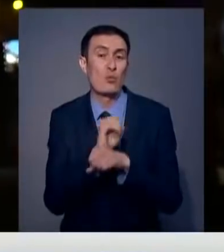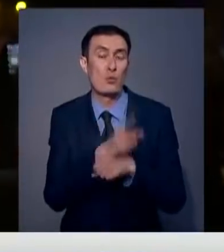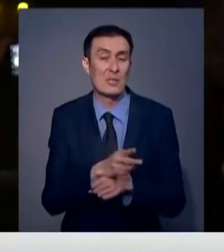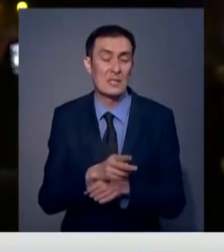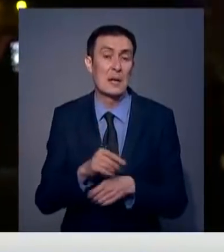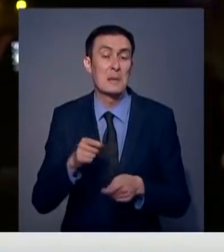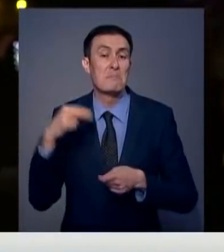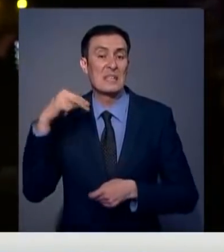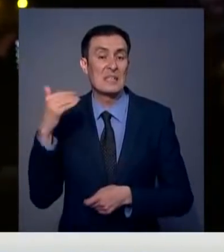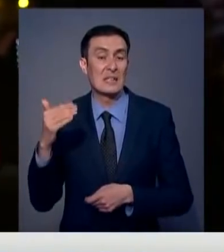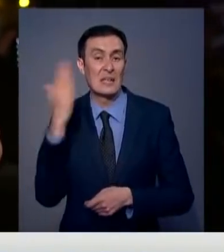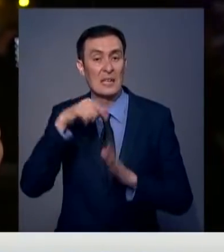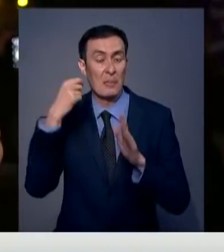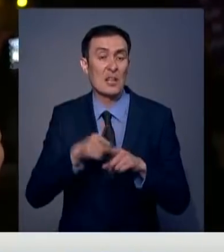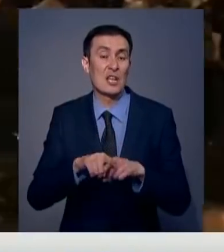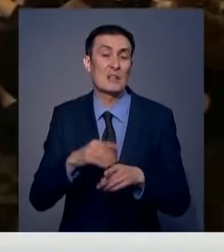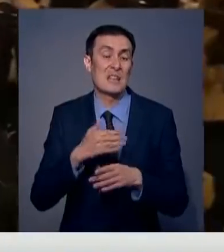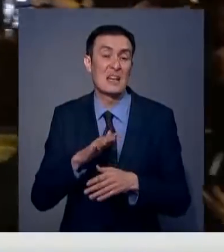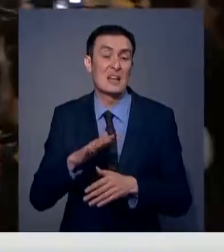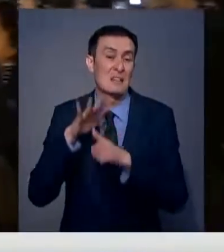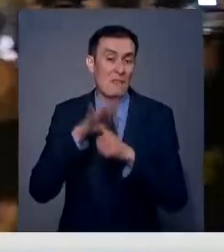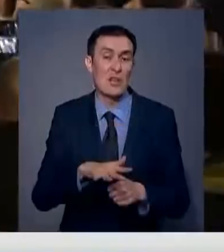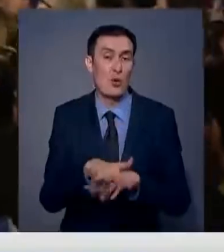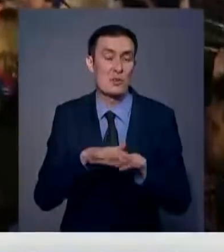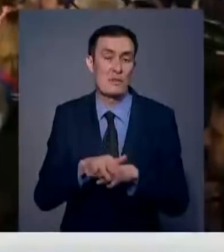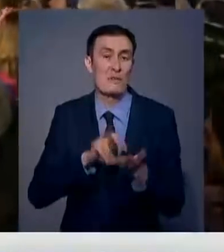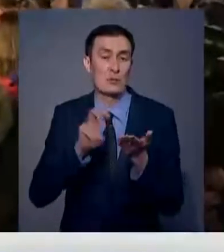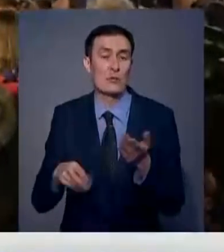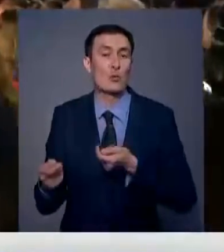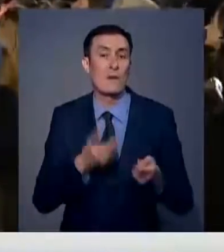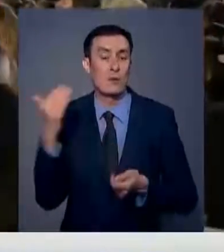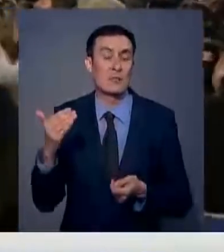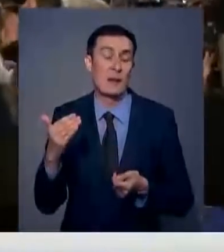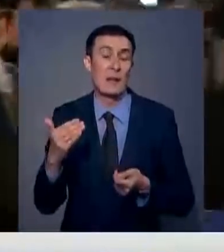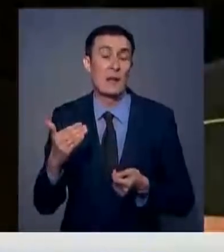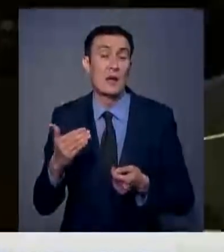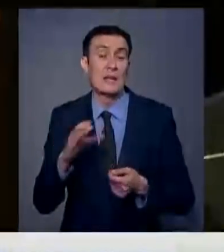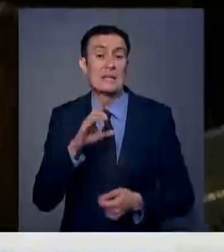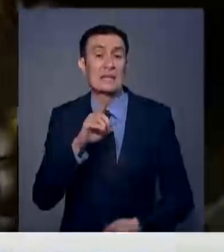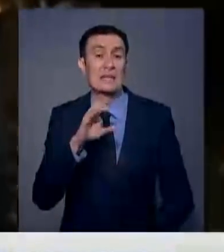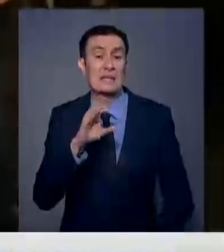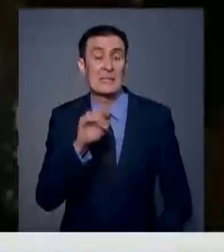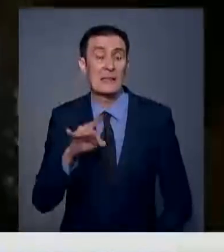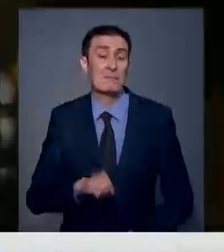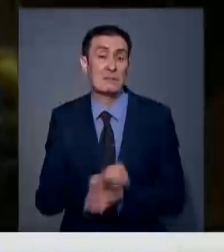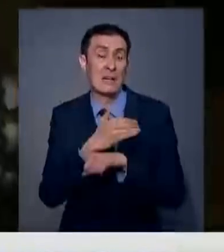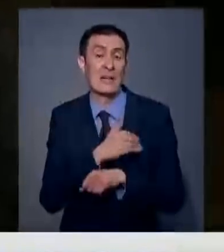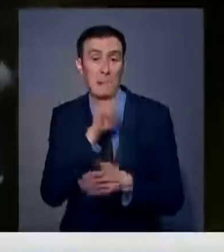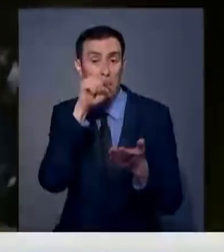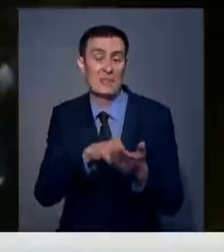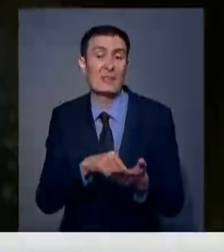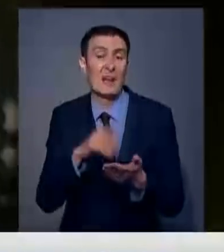с поста президента кинопремии, а затем из-за давления общественности в отставку ушло руководство «Сезара». Выступающие попытались прорваться